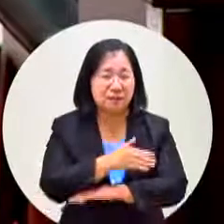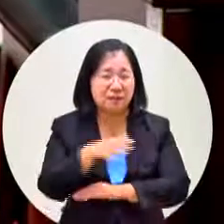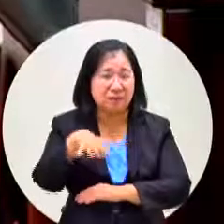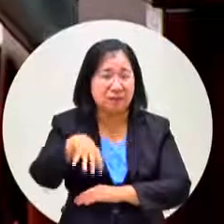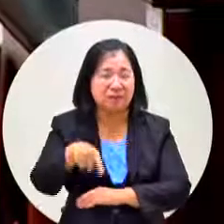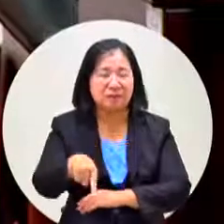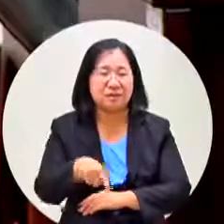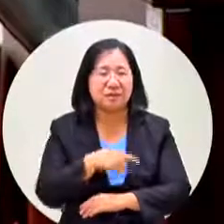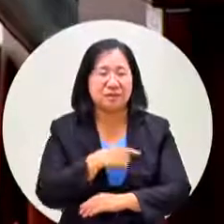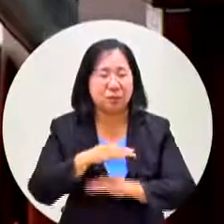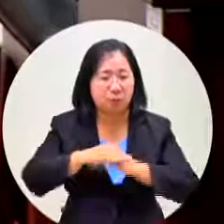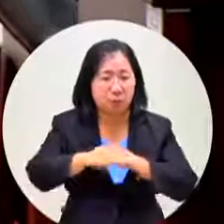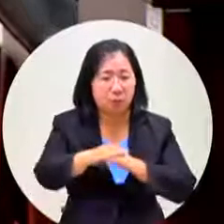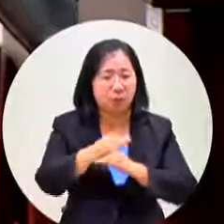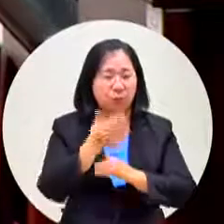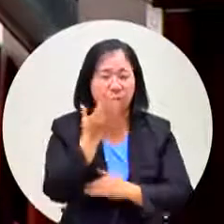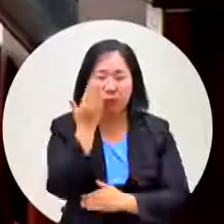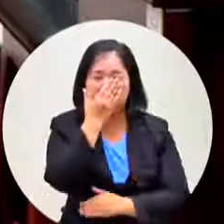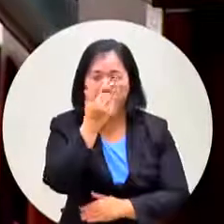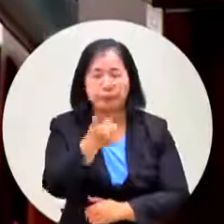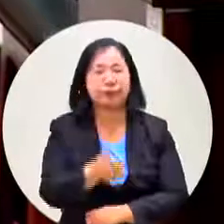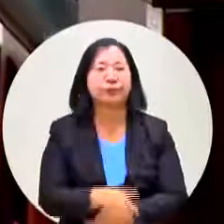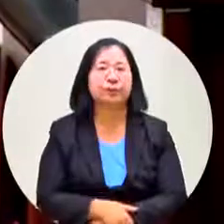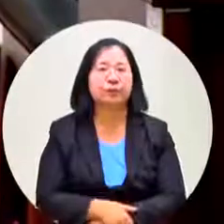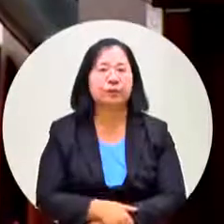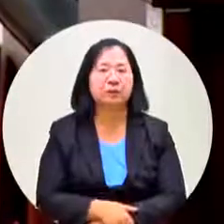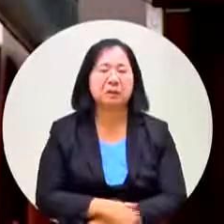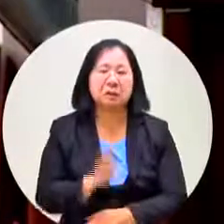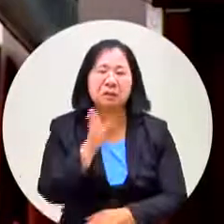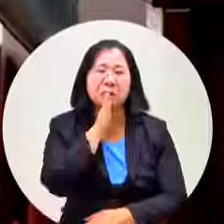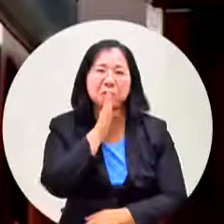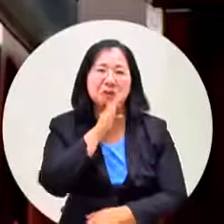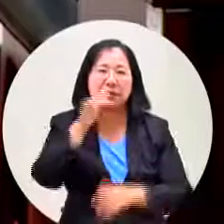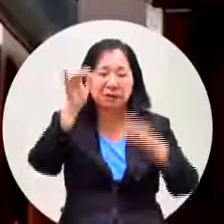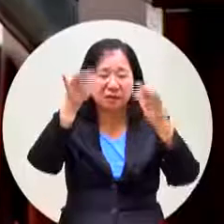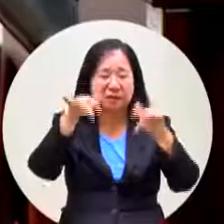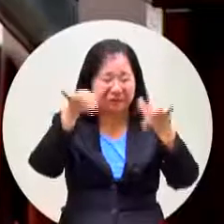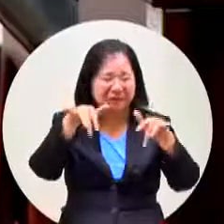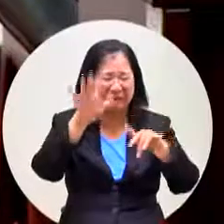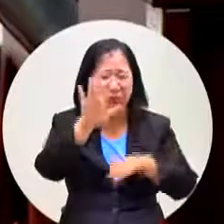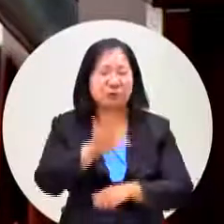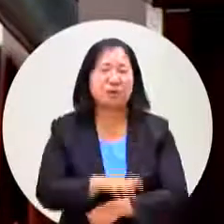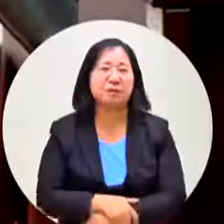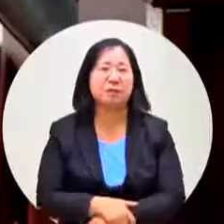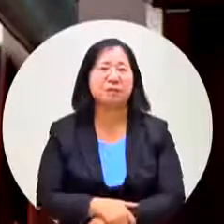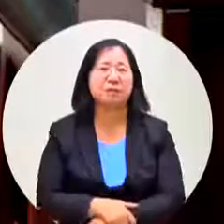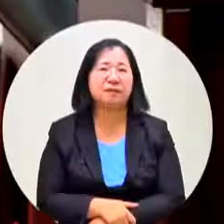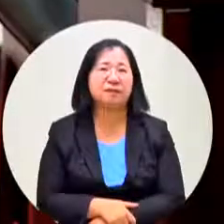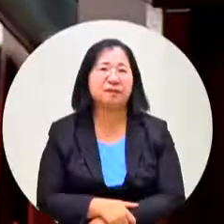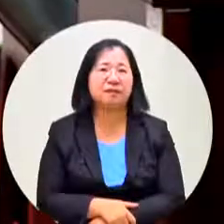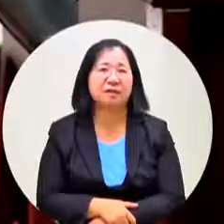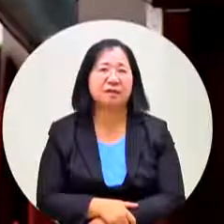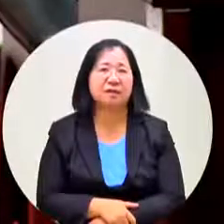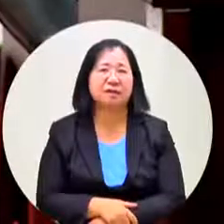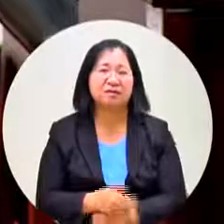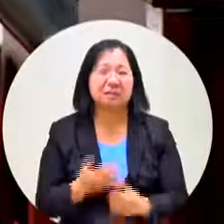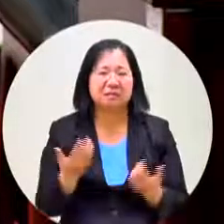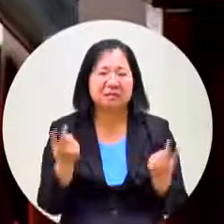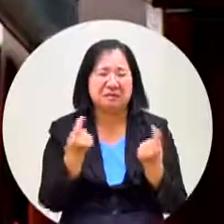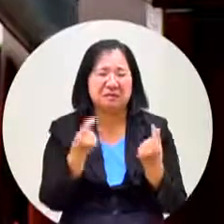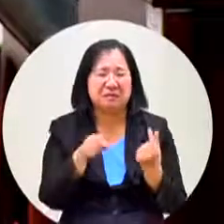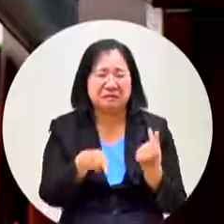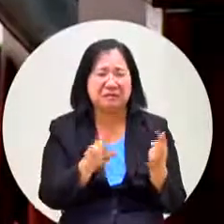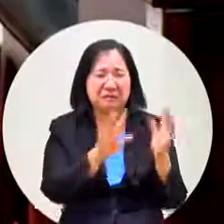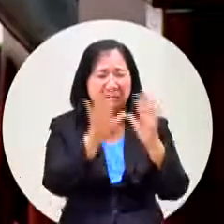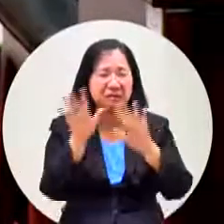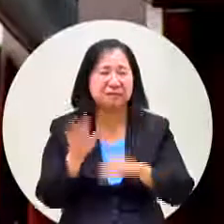高七十四线吼、哦，连接新厝哩饮水的问题啦吼、哦。这是咱近还有一两个月前去空起来